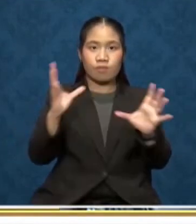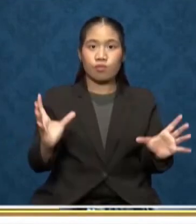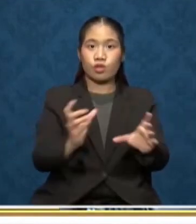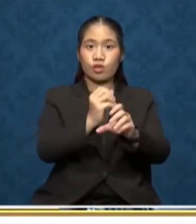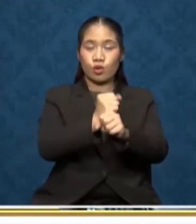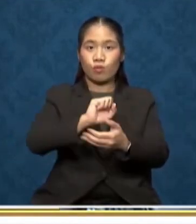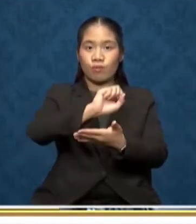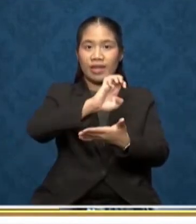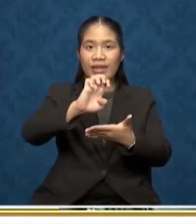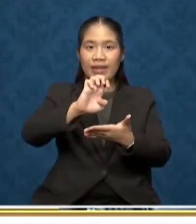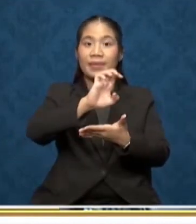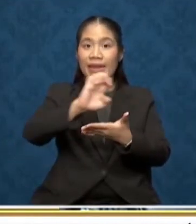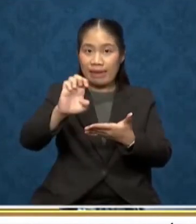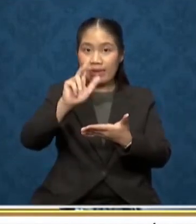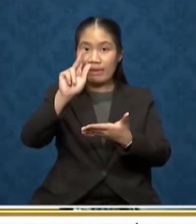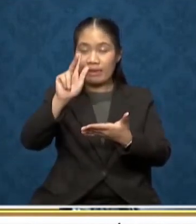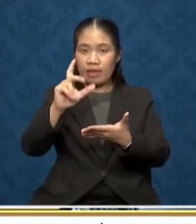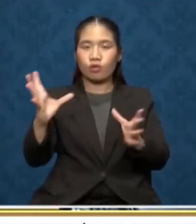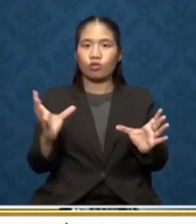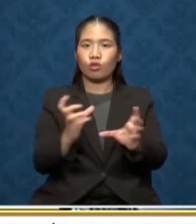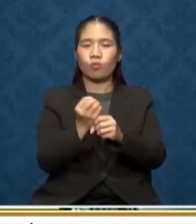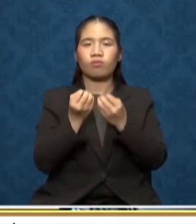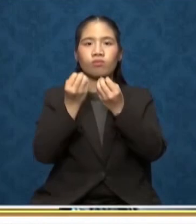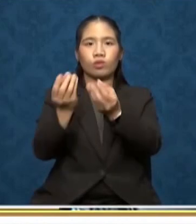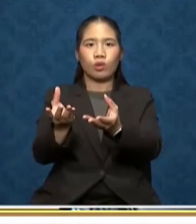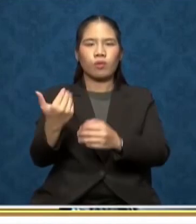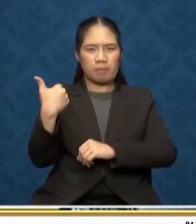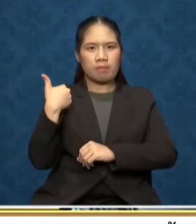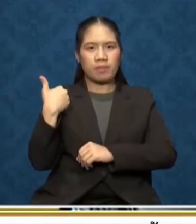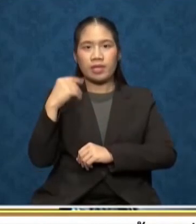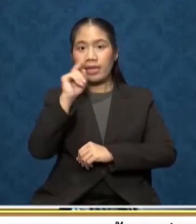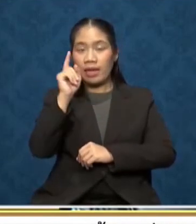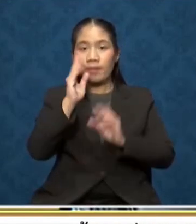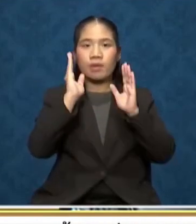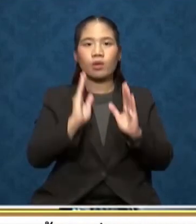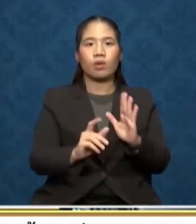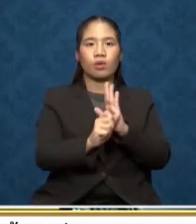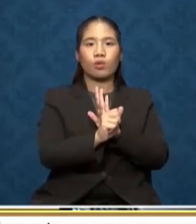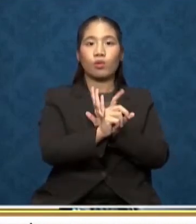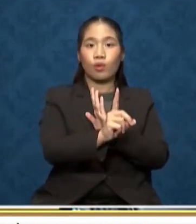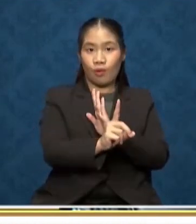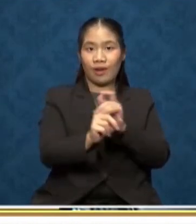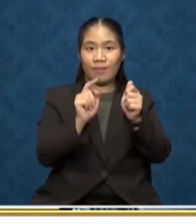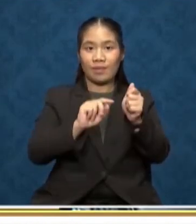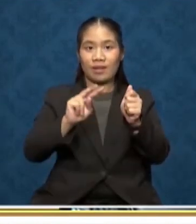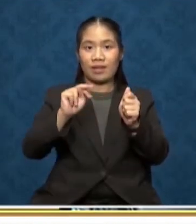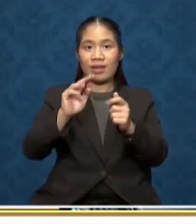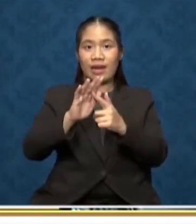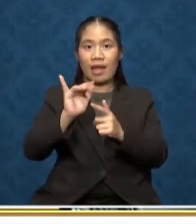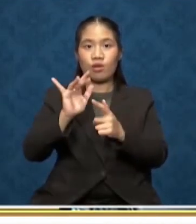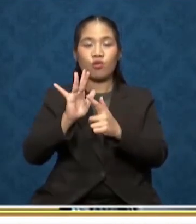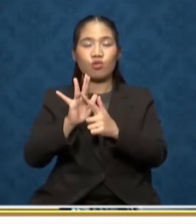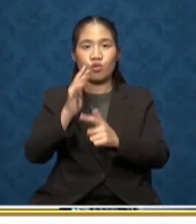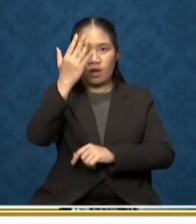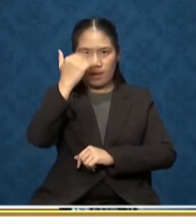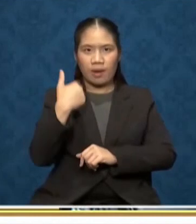แล้ส่งต่อให้ทานรฐมนดีต่ไปครับ hari้องเป็ทฉาวจัหวดรธานี อําเพyorนายูซึเป็เขตลsedรง